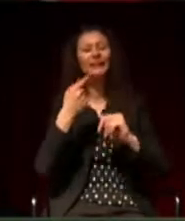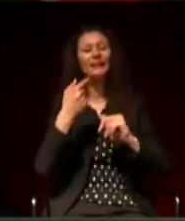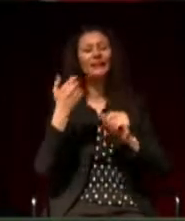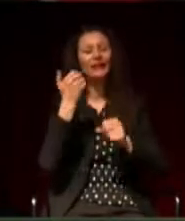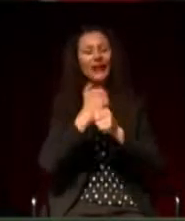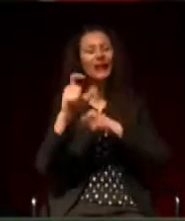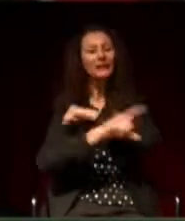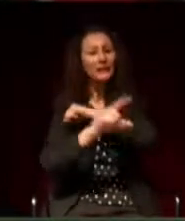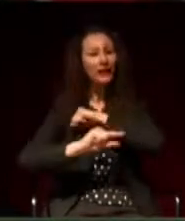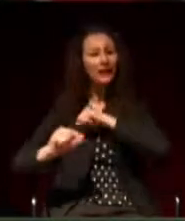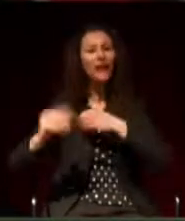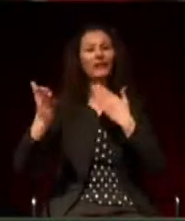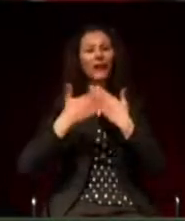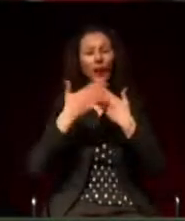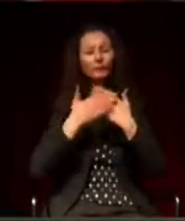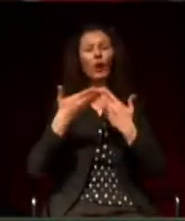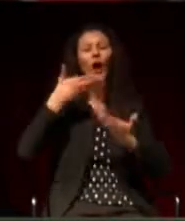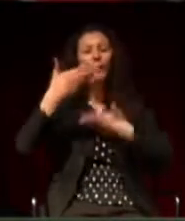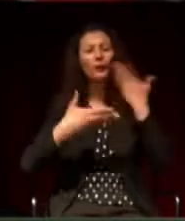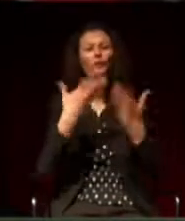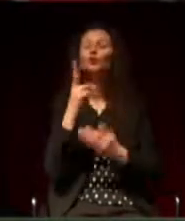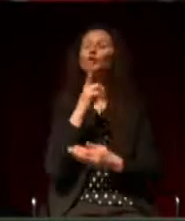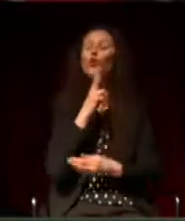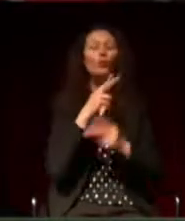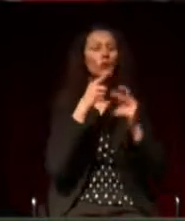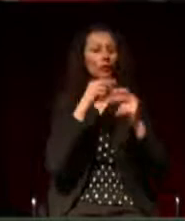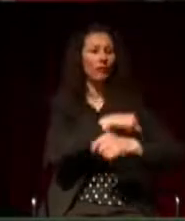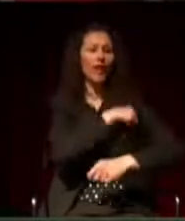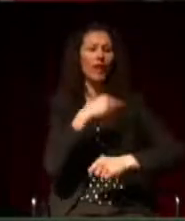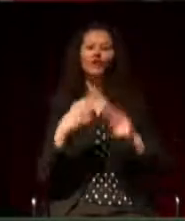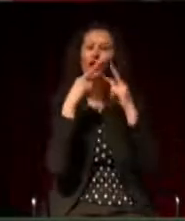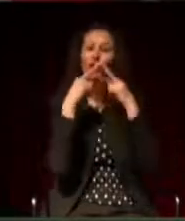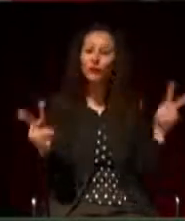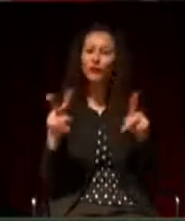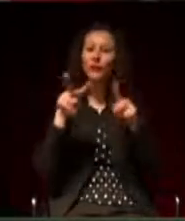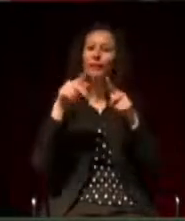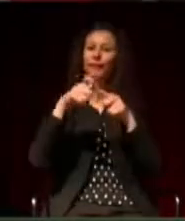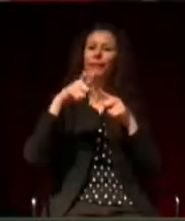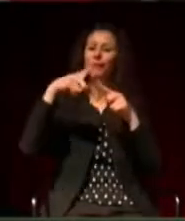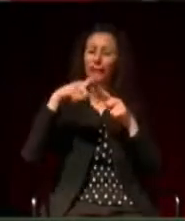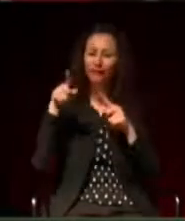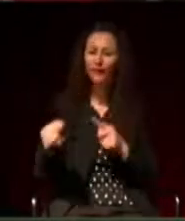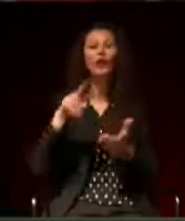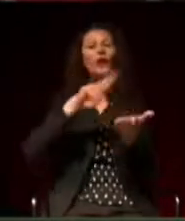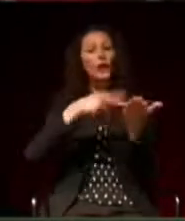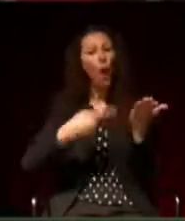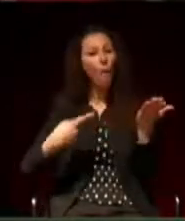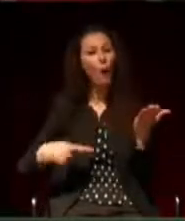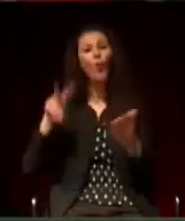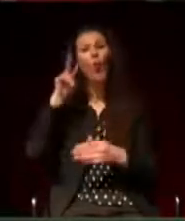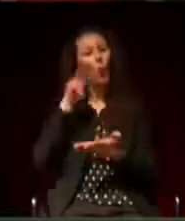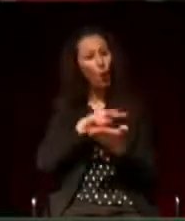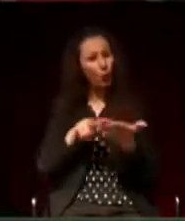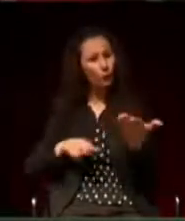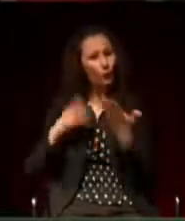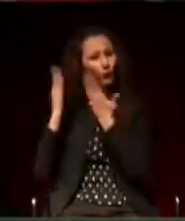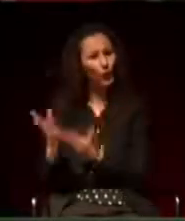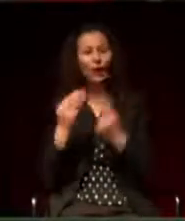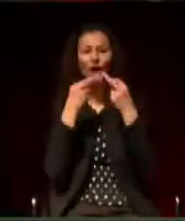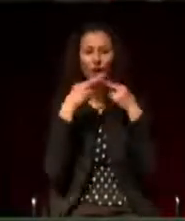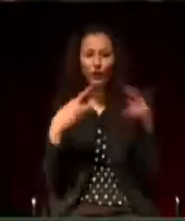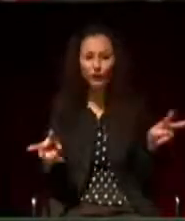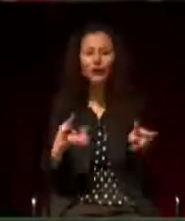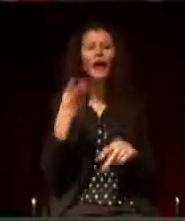Genel Sekreter Yardımcımızın anlatımı son derece açık ve netti. Komisyon raporunu da okuduk, son derece açık. Burada